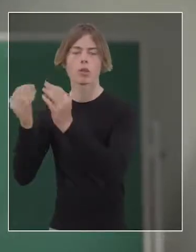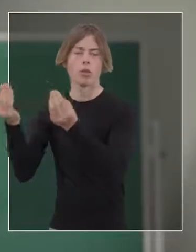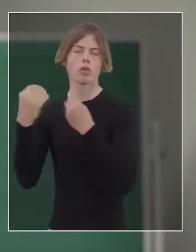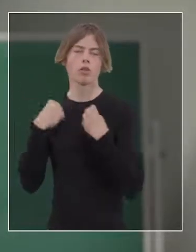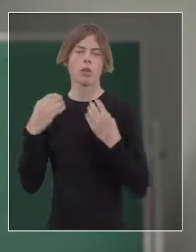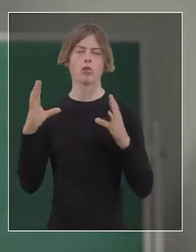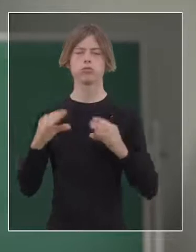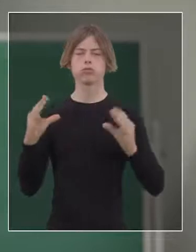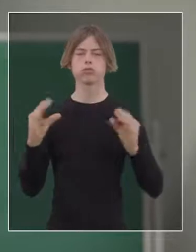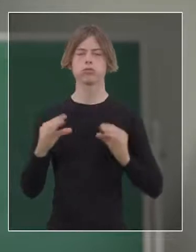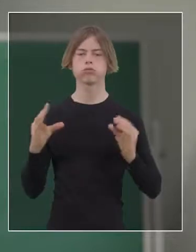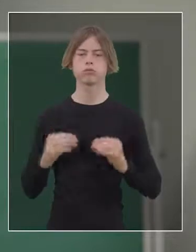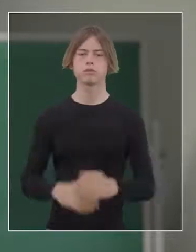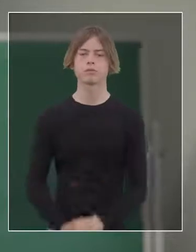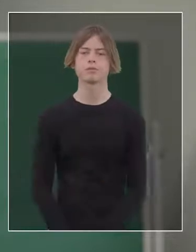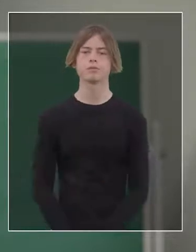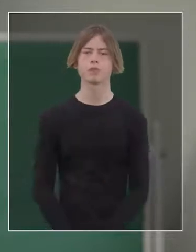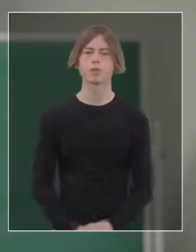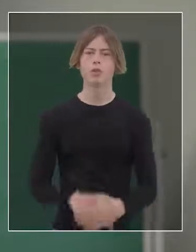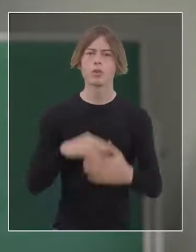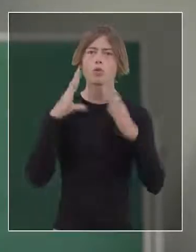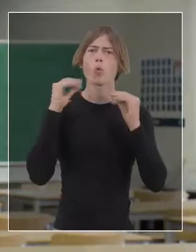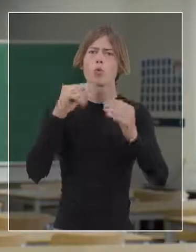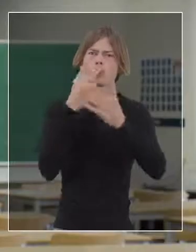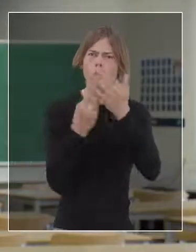bilinguisme, c'est un cours où on va travailler avec le français et la langue des signes.